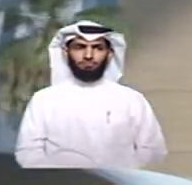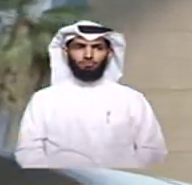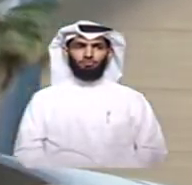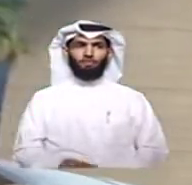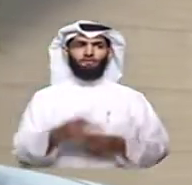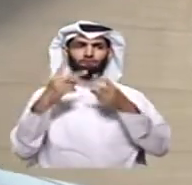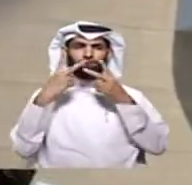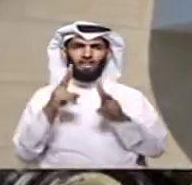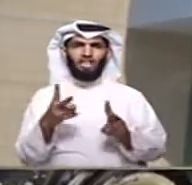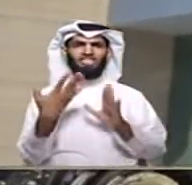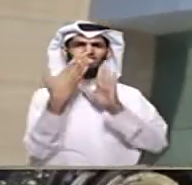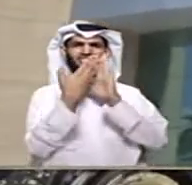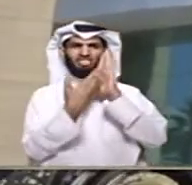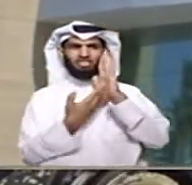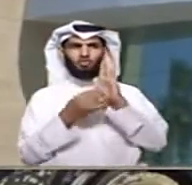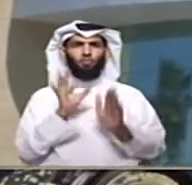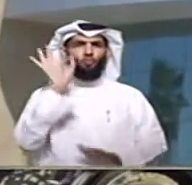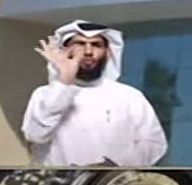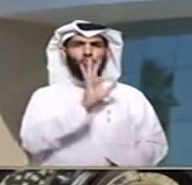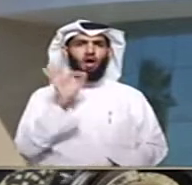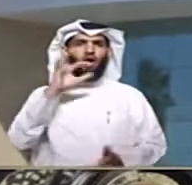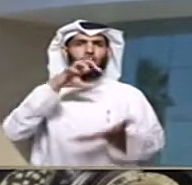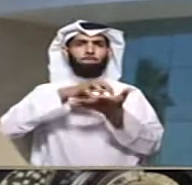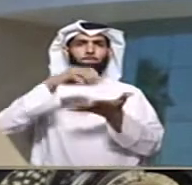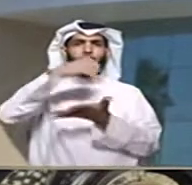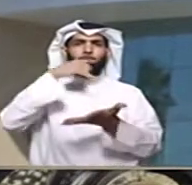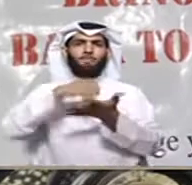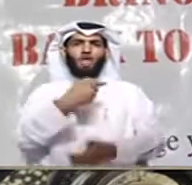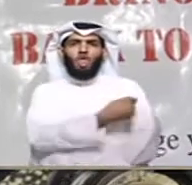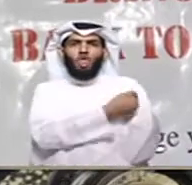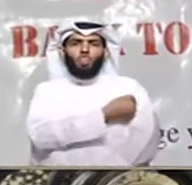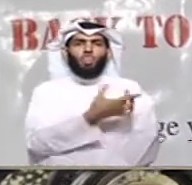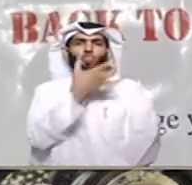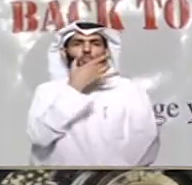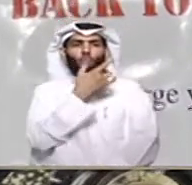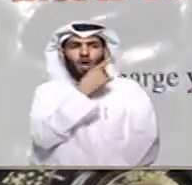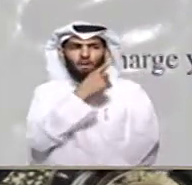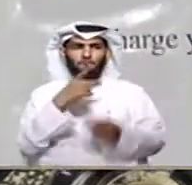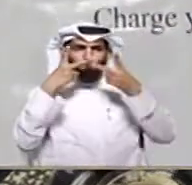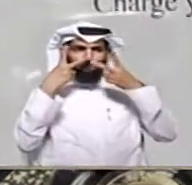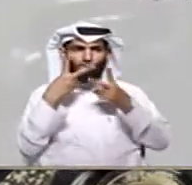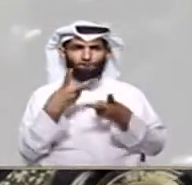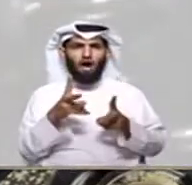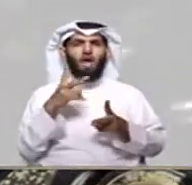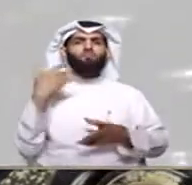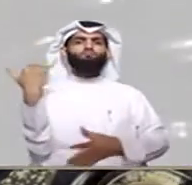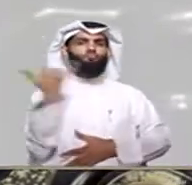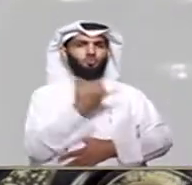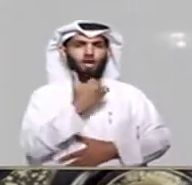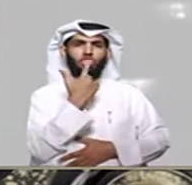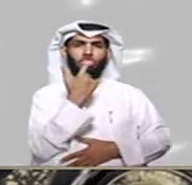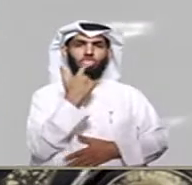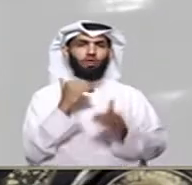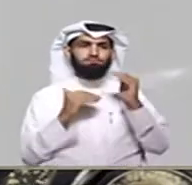العمليات الجراحية التي تجرى في مركز صباح الأحمد للكلى والمسالك البولية والتي تحتاج إلى أكياس كثيرة من الدماء